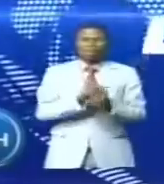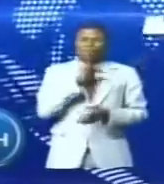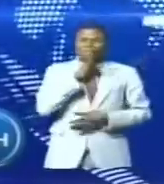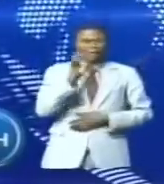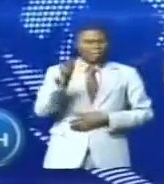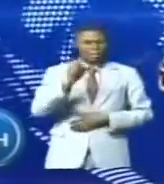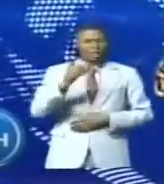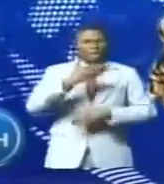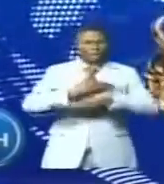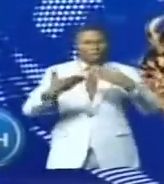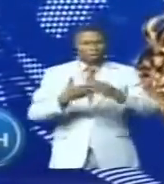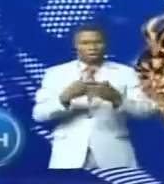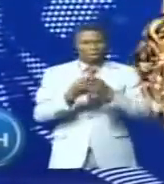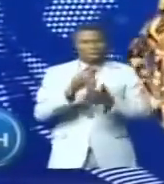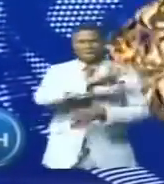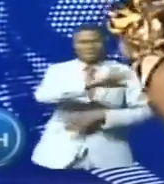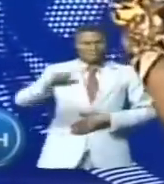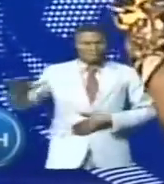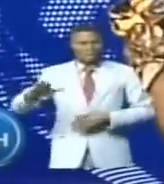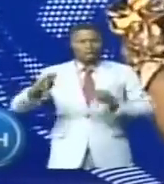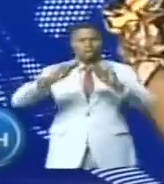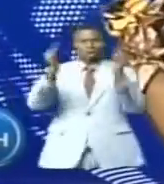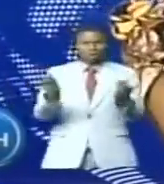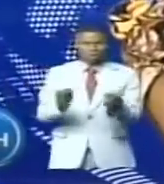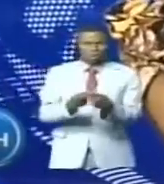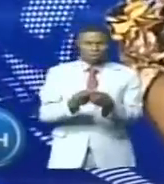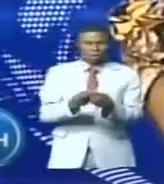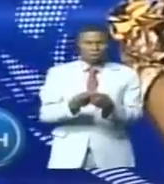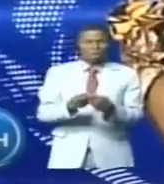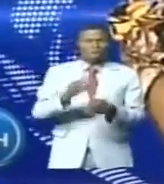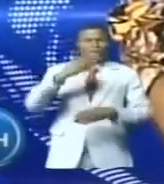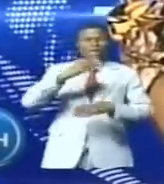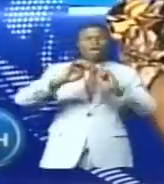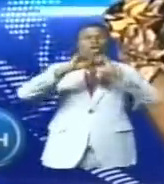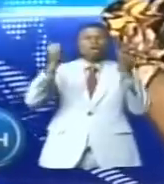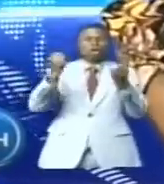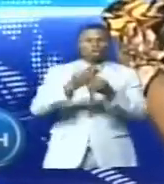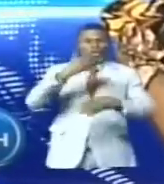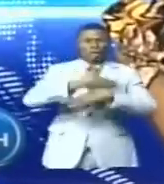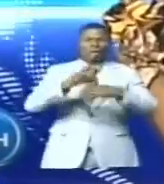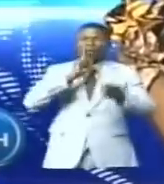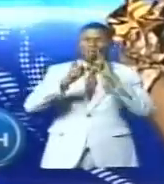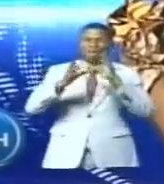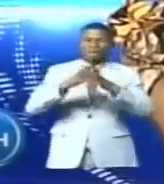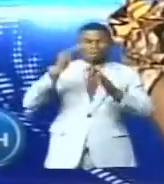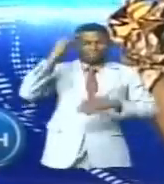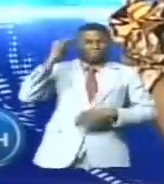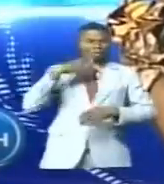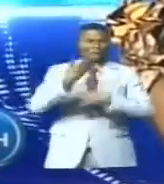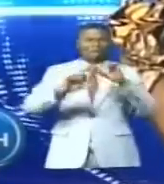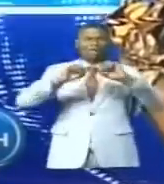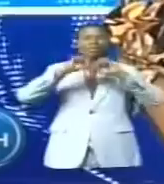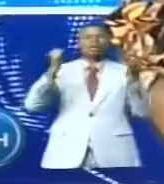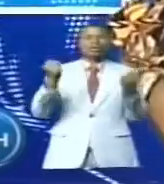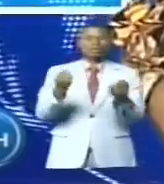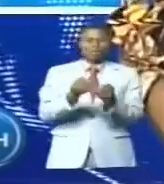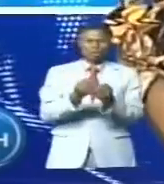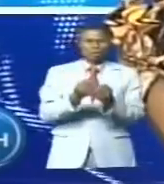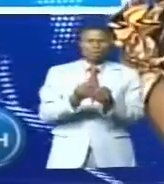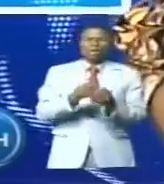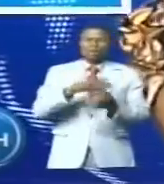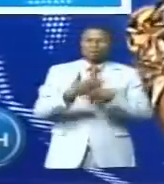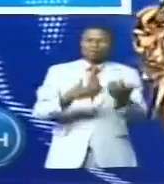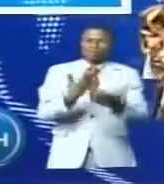en construira 5 000 et la délégation de Bitec Consulting était en échange avec le ministre des Affaires sociales pour